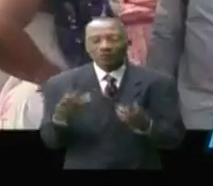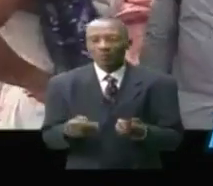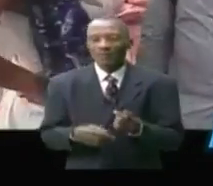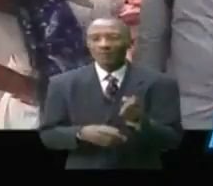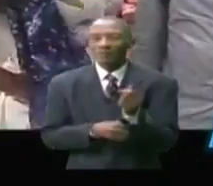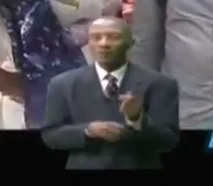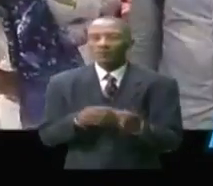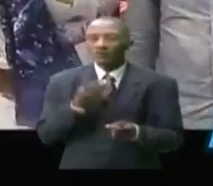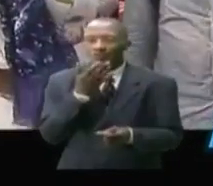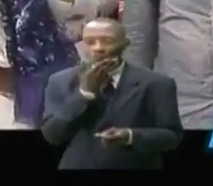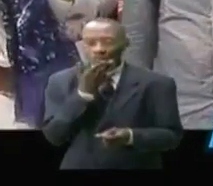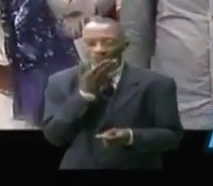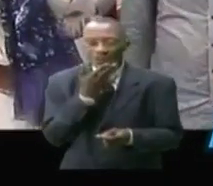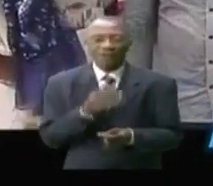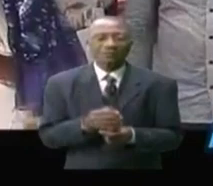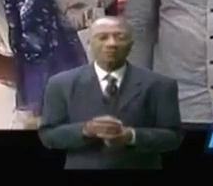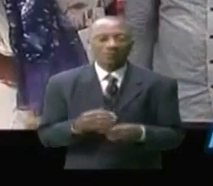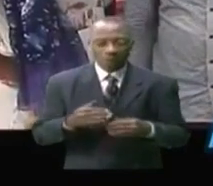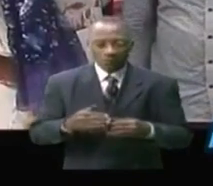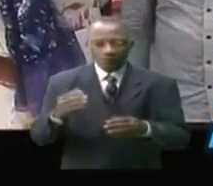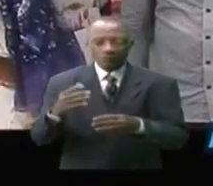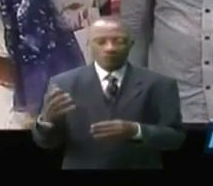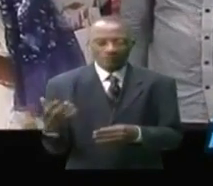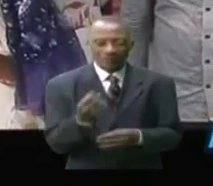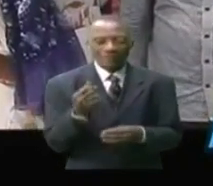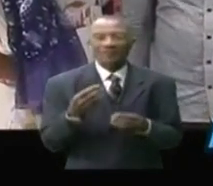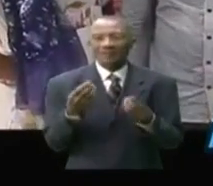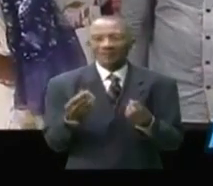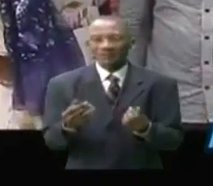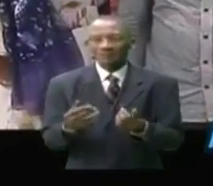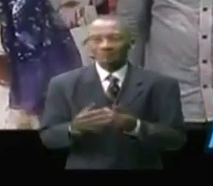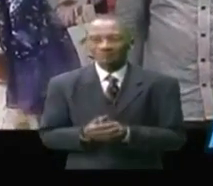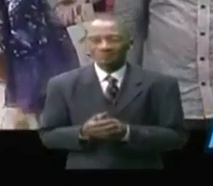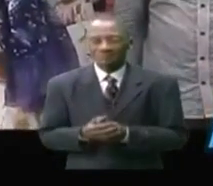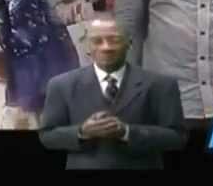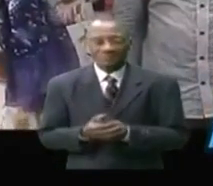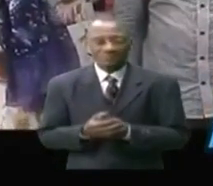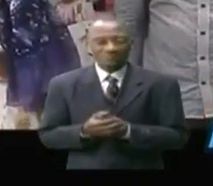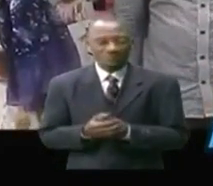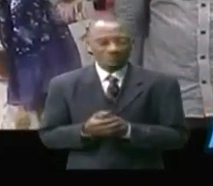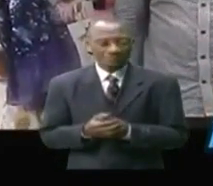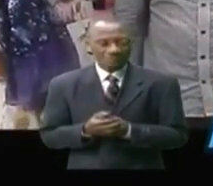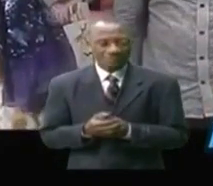Nous sommes en train de sensibiliser la population, de ne pas crier aux sorciers à ce qui